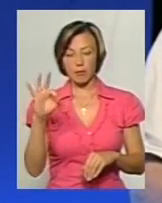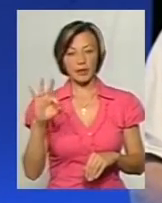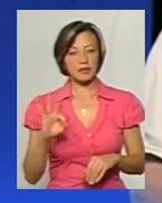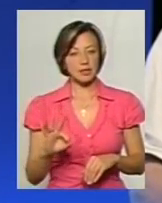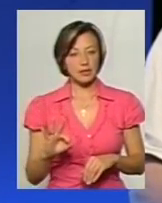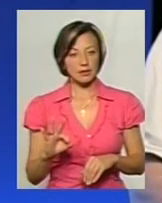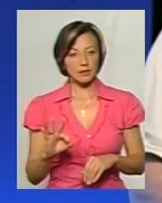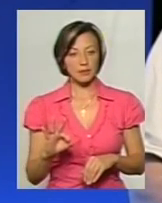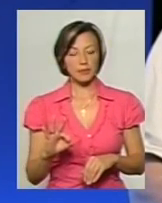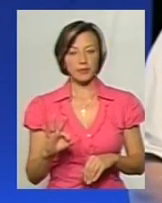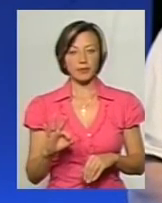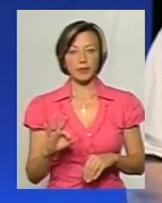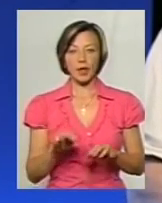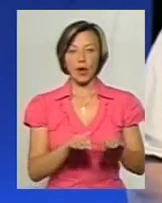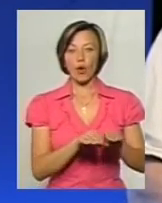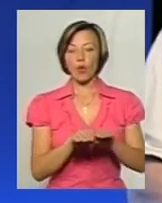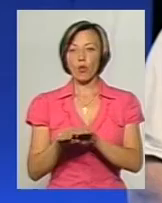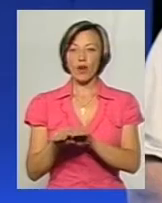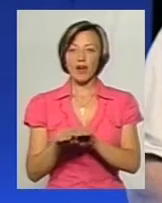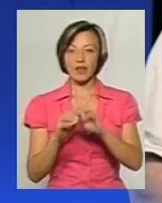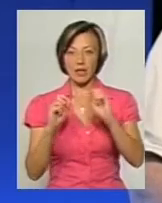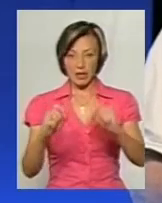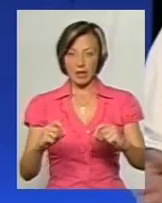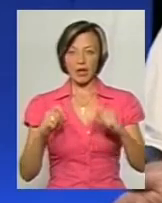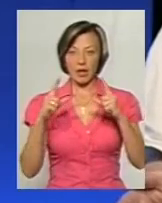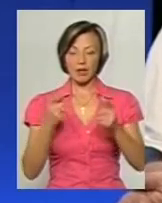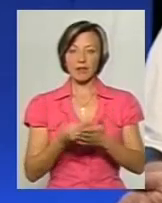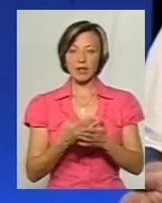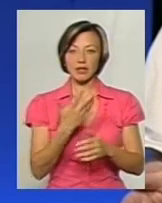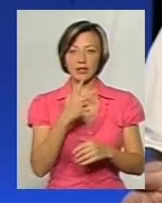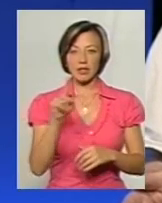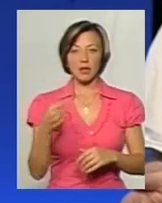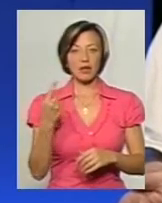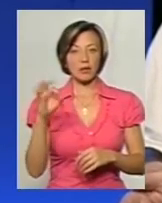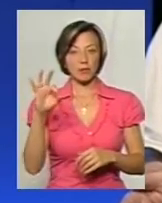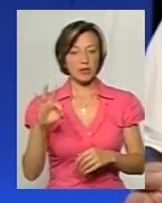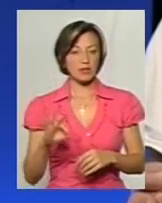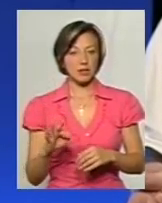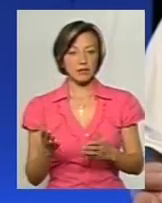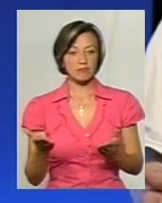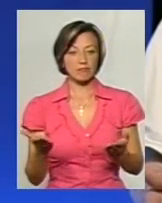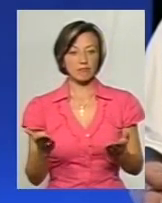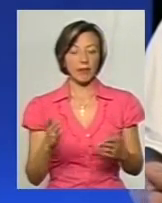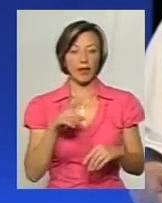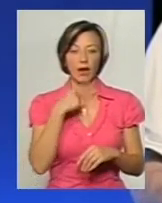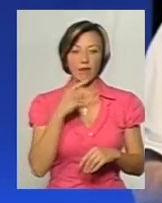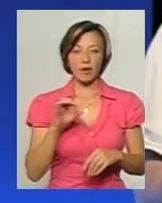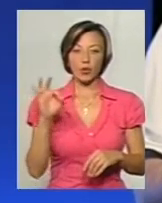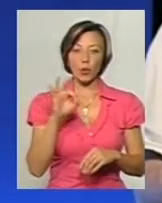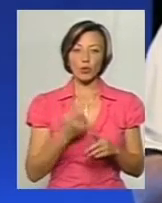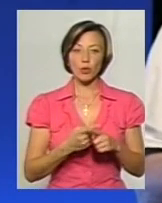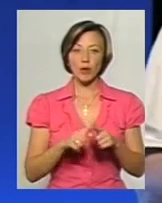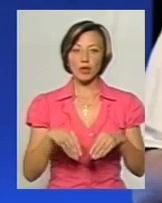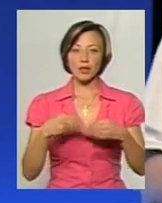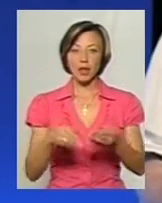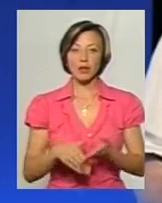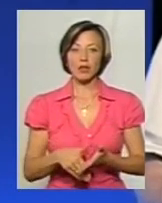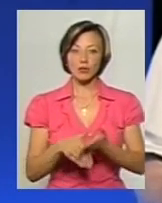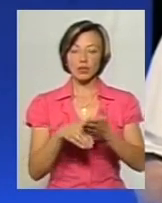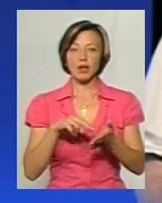2,5% при цьому рівень інфляції у нас 3,1%. Тобто говорити о тому, що це дало